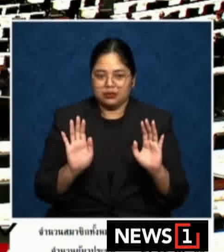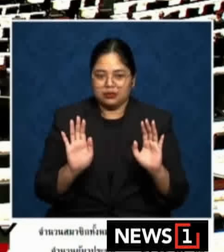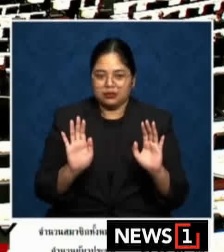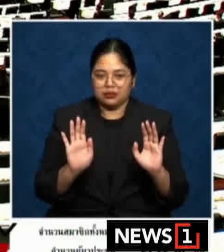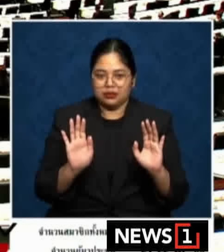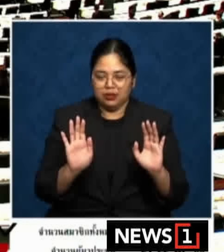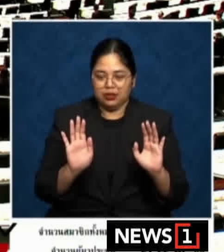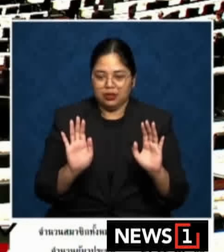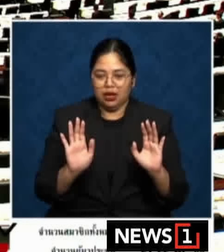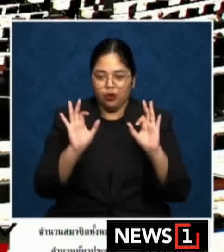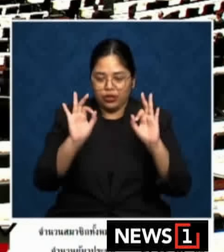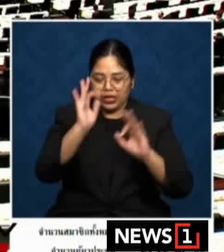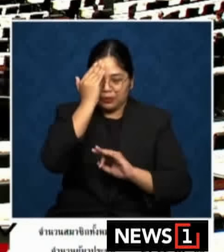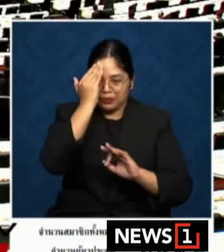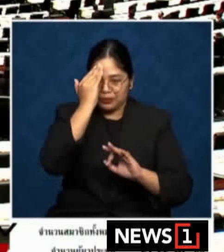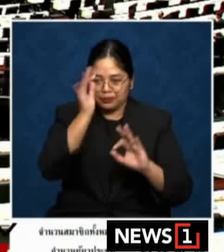ครับท่าน